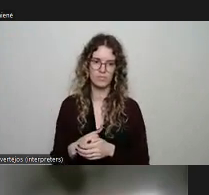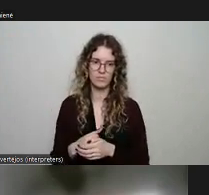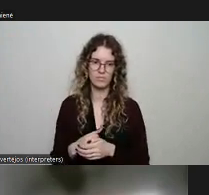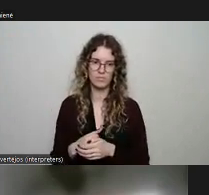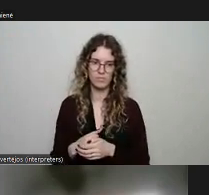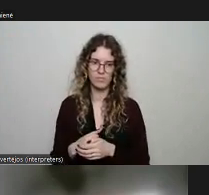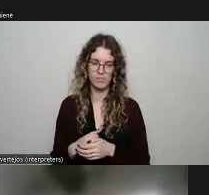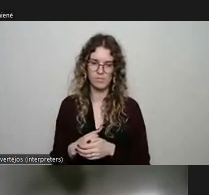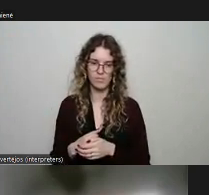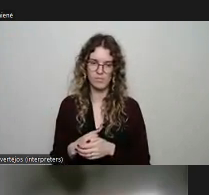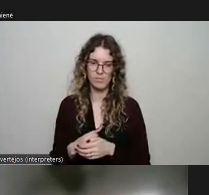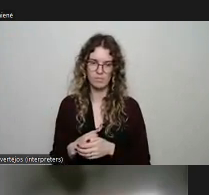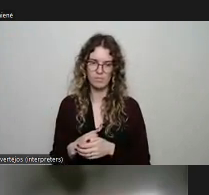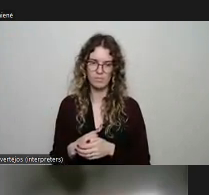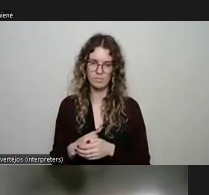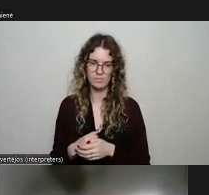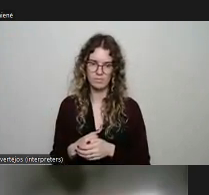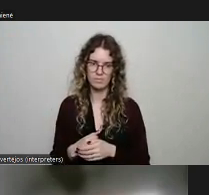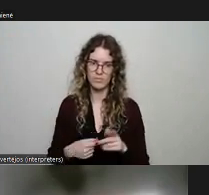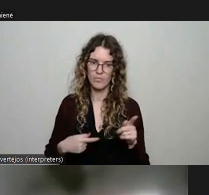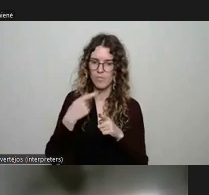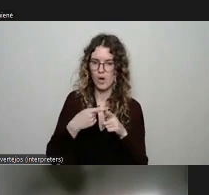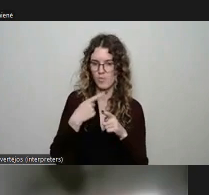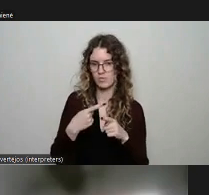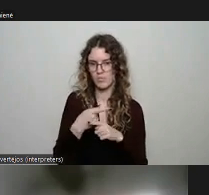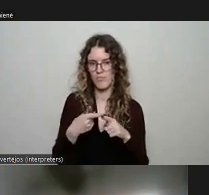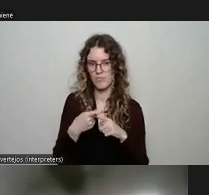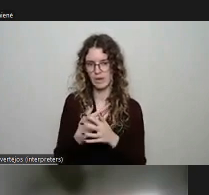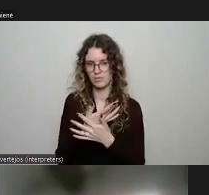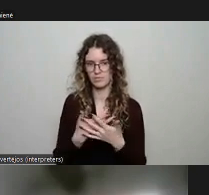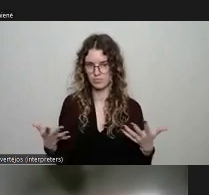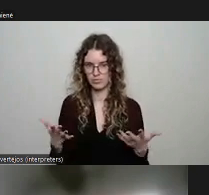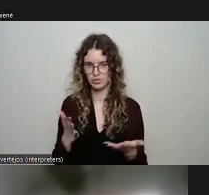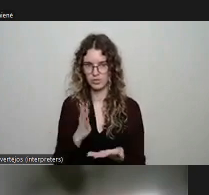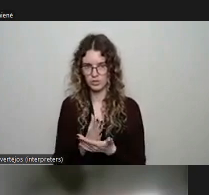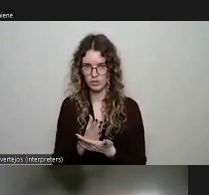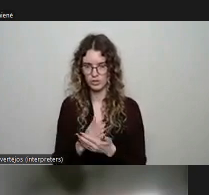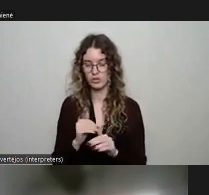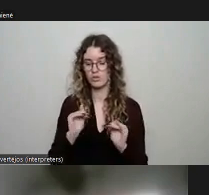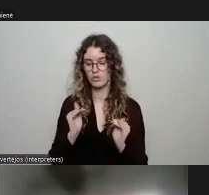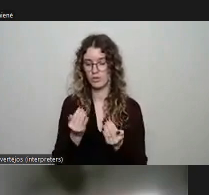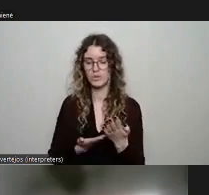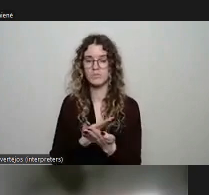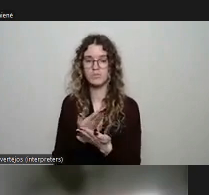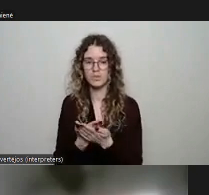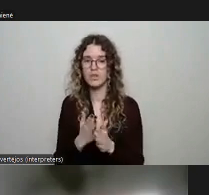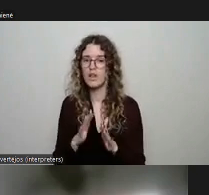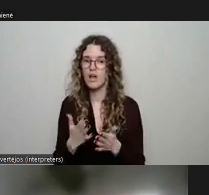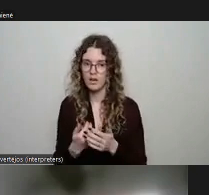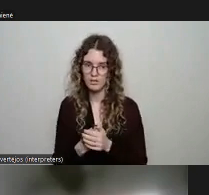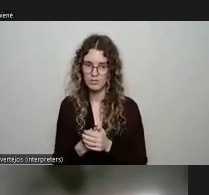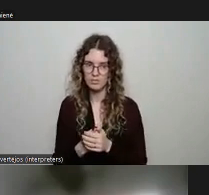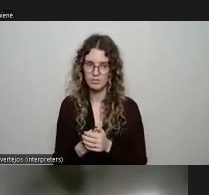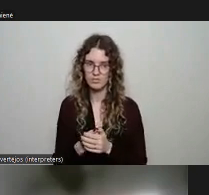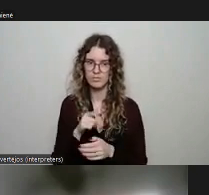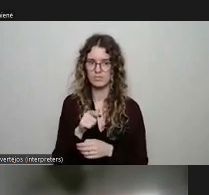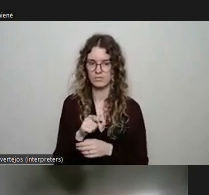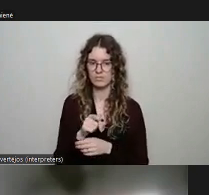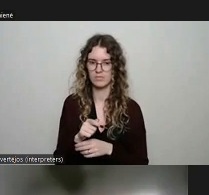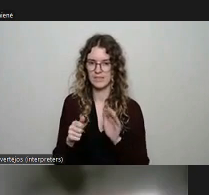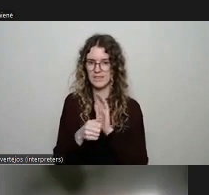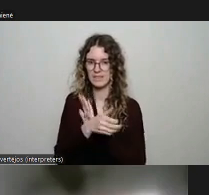ten visos kitos to tokios papildomos priemonės, va, jeigu jas trumpai pristatyti, tai, reiškia, integracija savoka yra